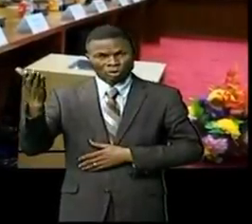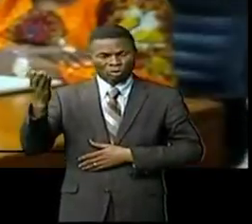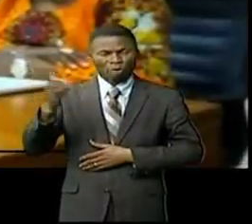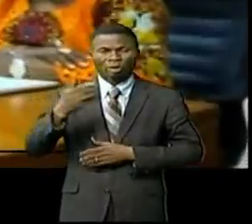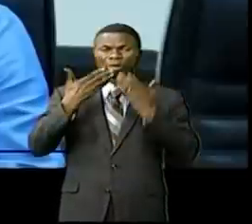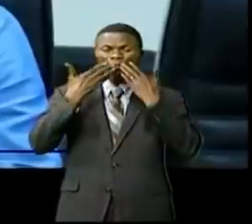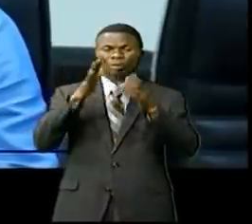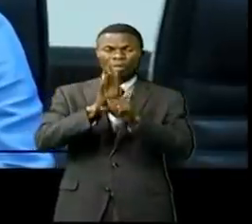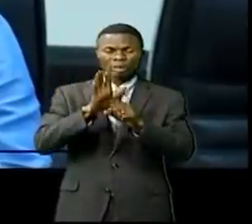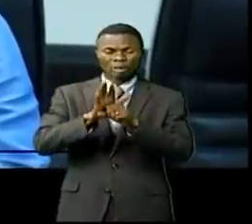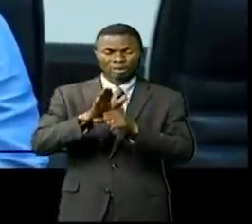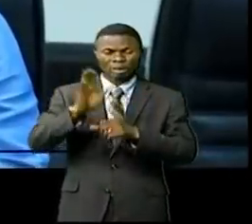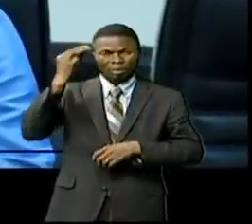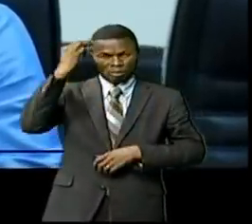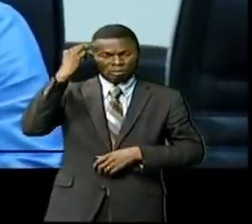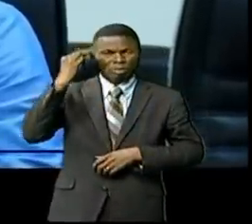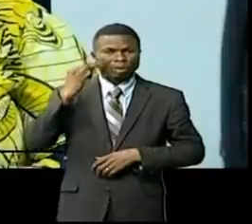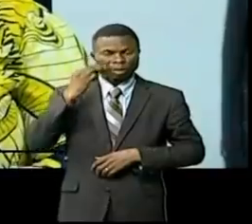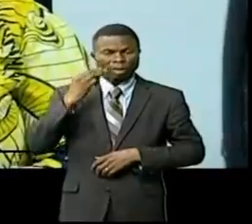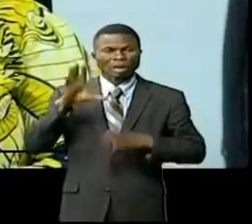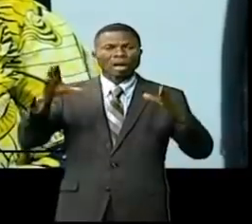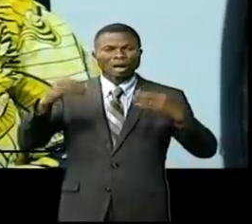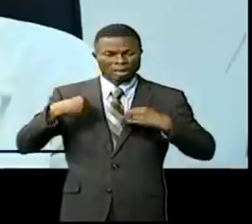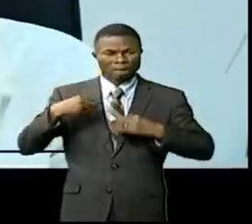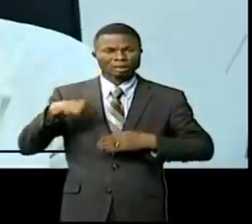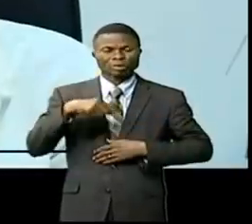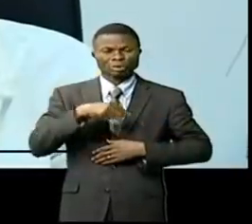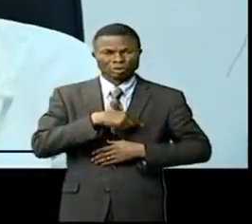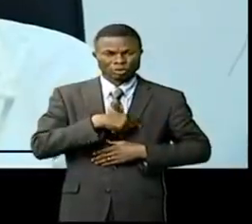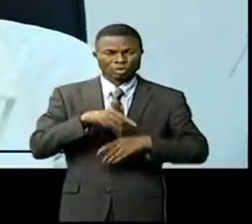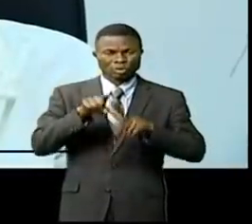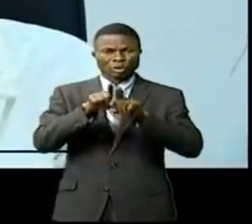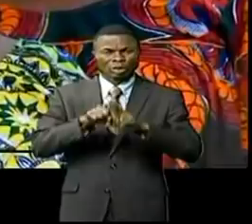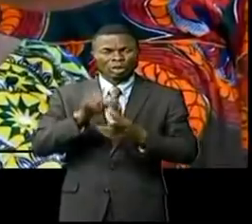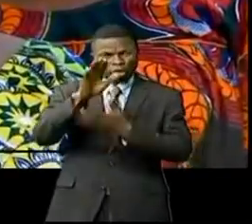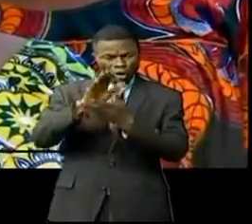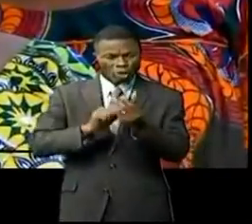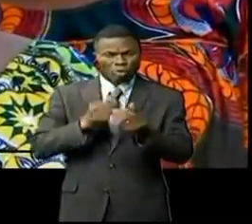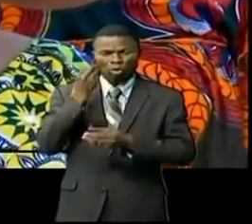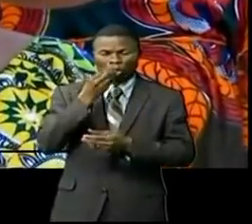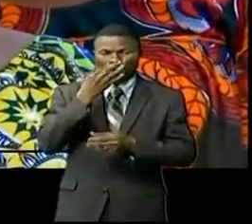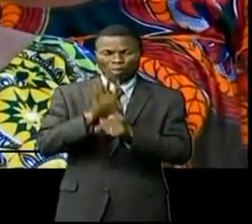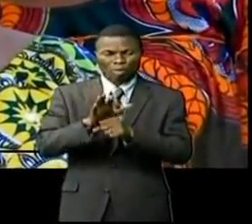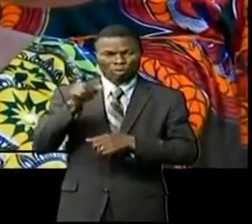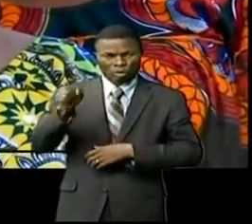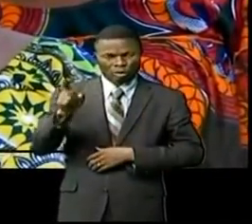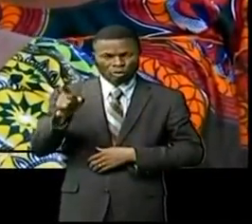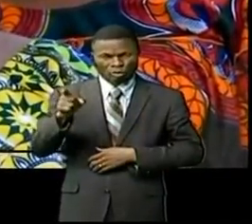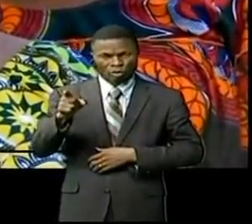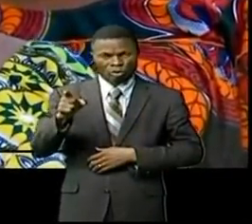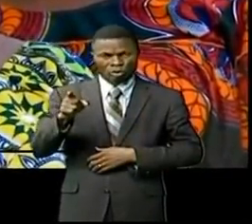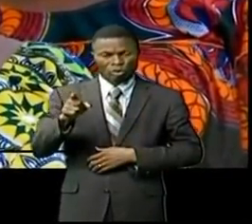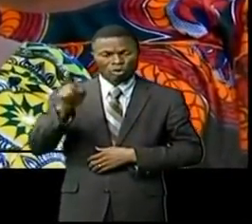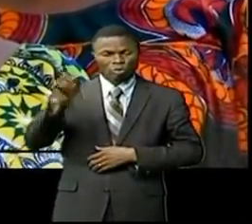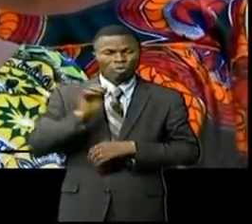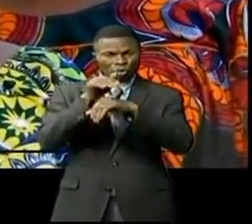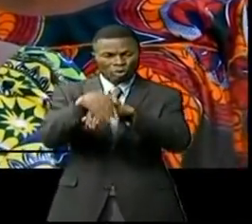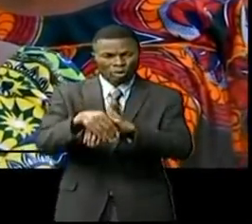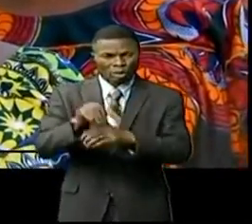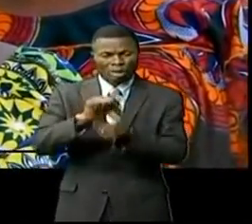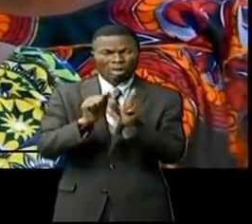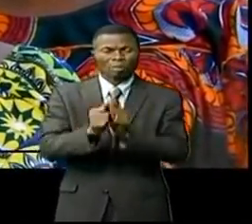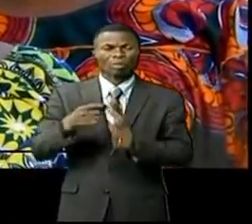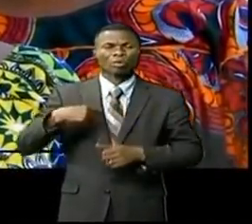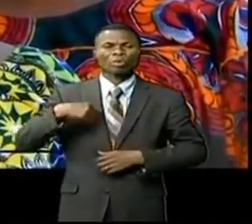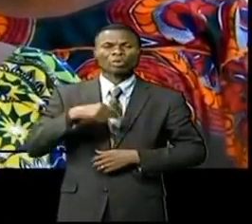son Excellence de nous avoir accordé de son temps. Si nous croyons à travers ses paroles d'honneur qu'il va s'impliquer réellement